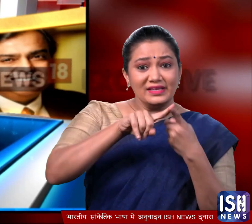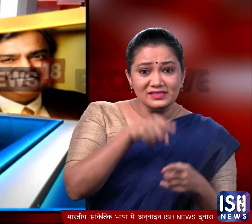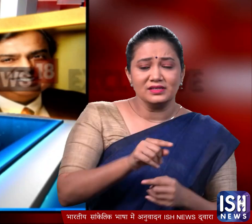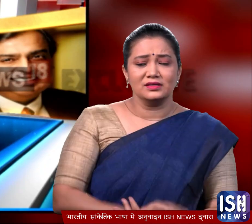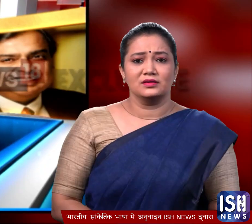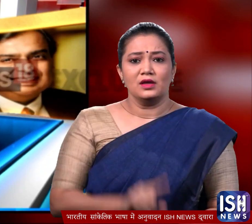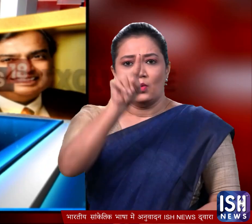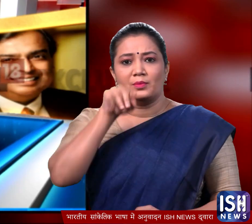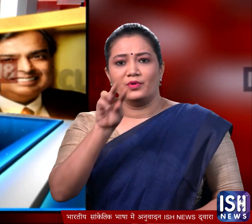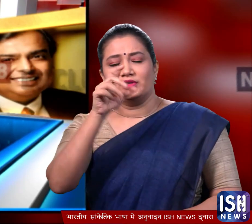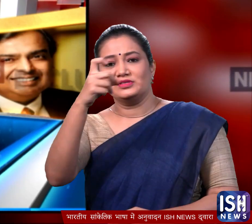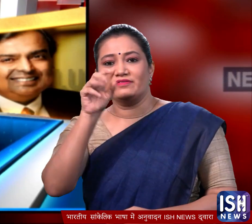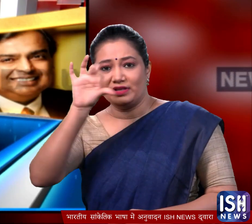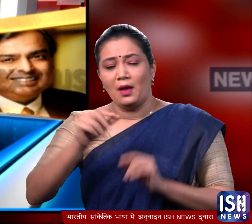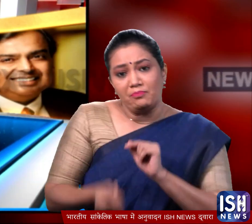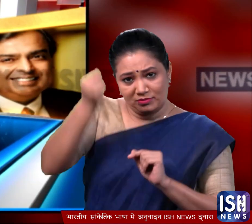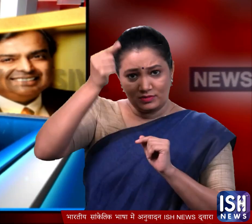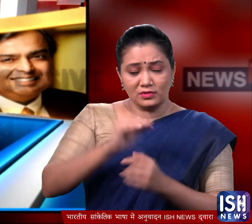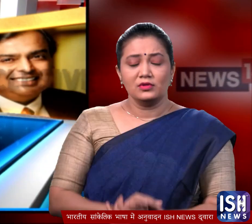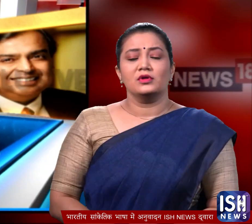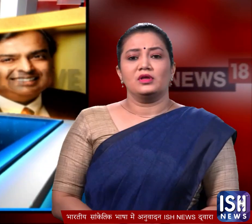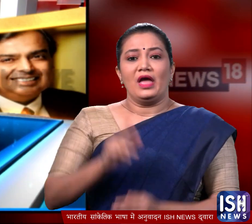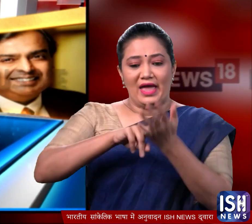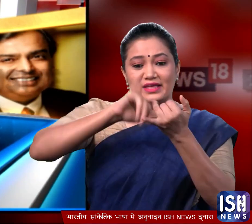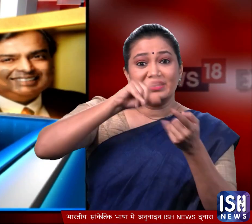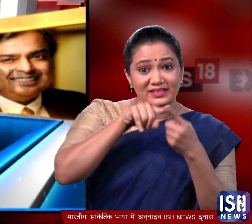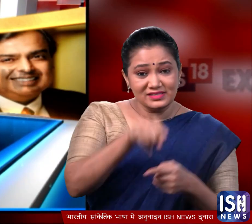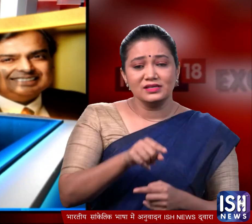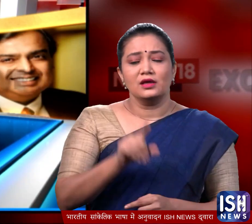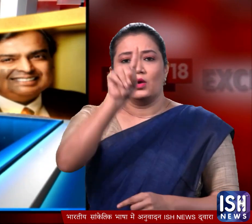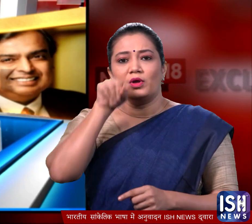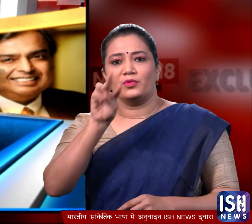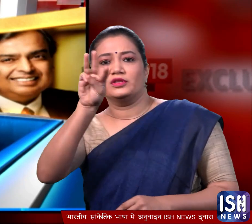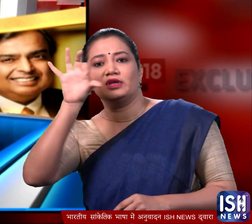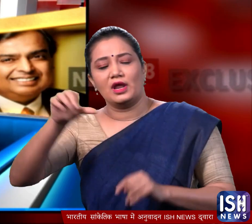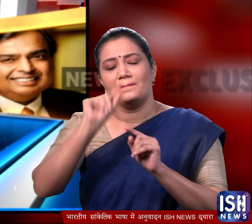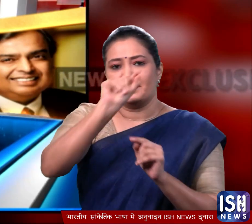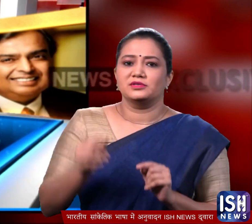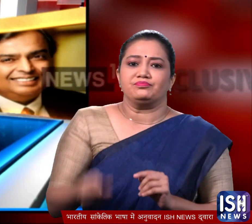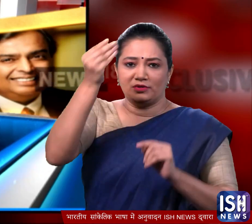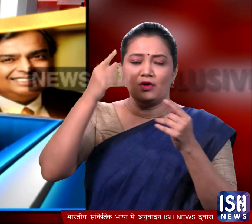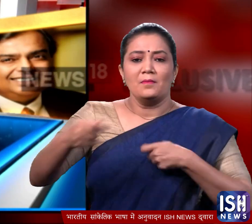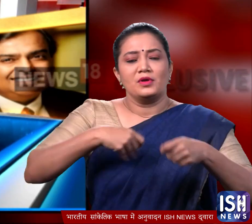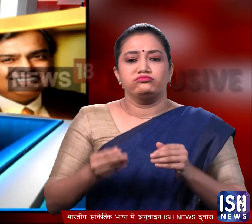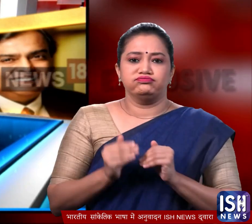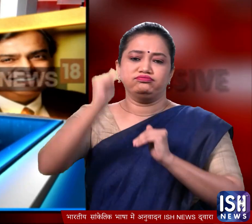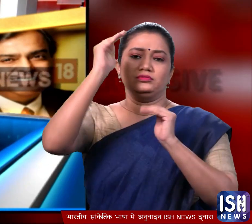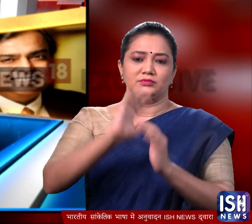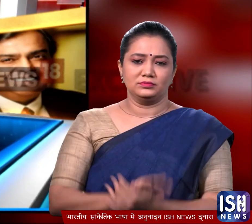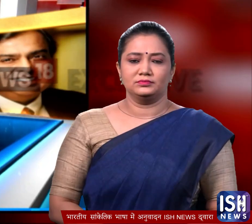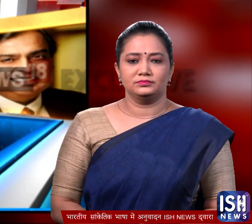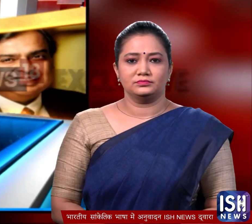स्टॉक एक्सचेंज पर 1.79% उछला और नेशनल स्टॉक एक्सचेंज पर 1.39% उछलकर कारोबार करने